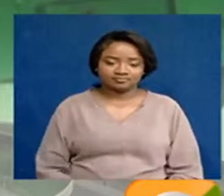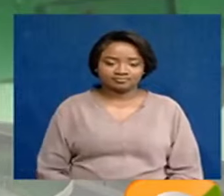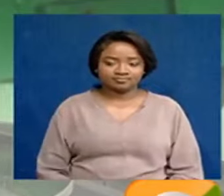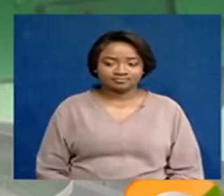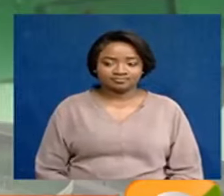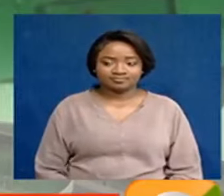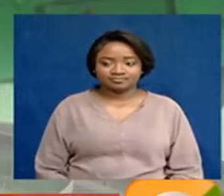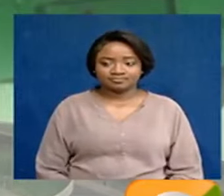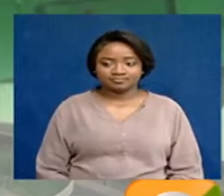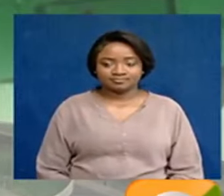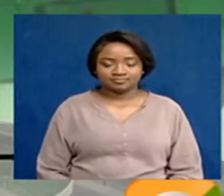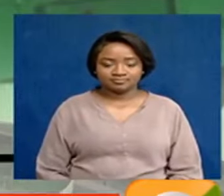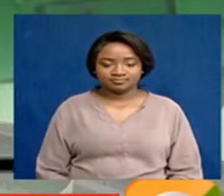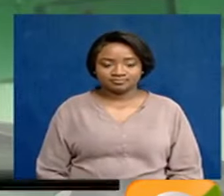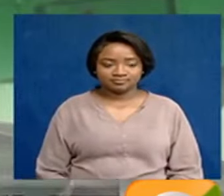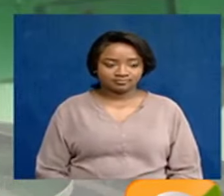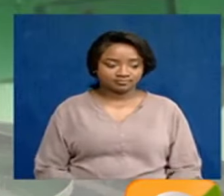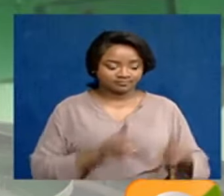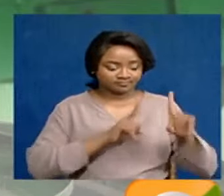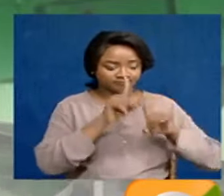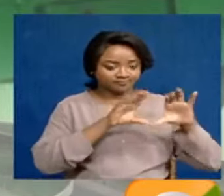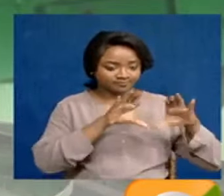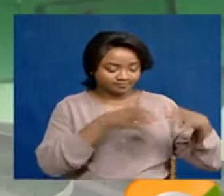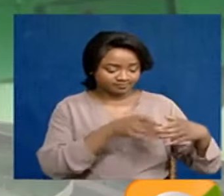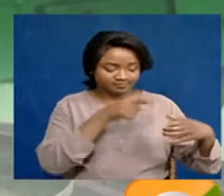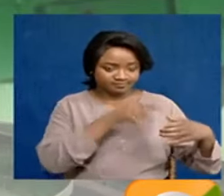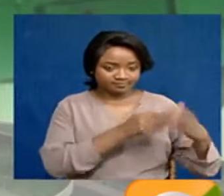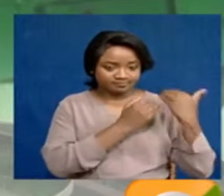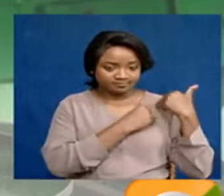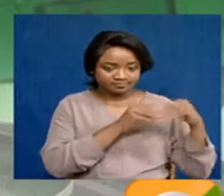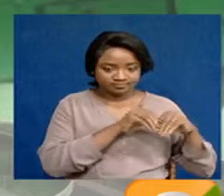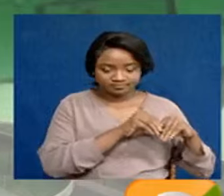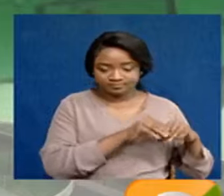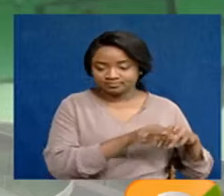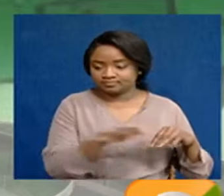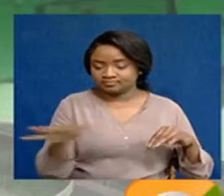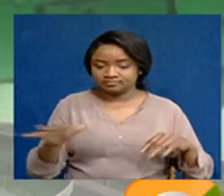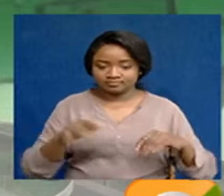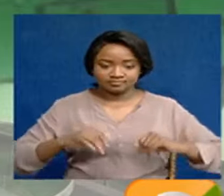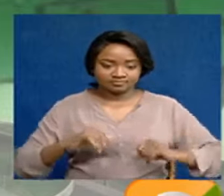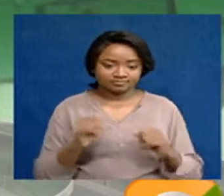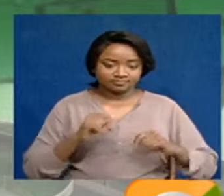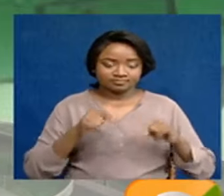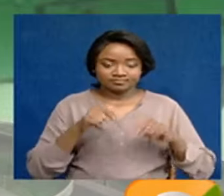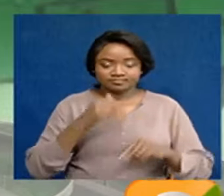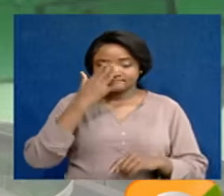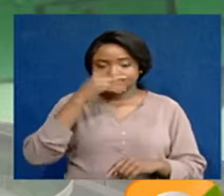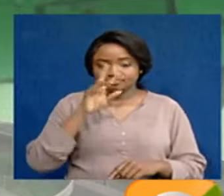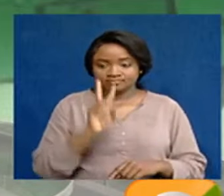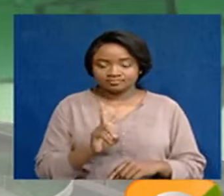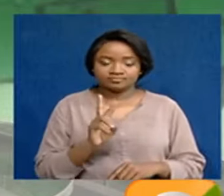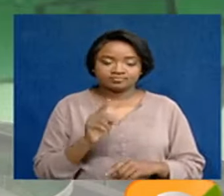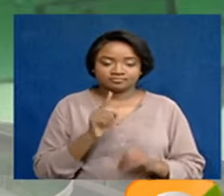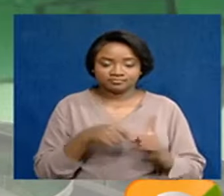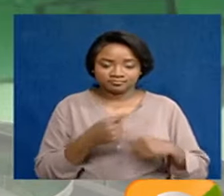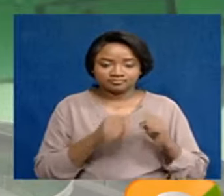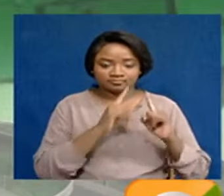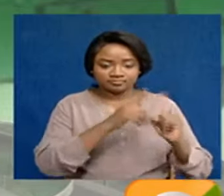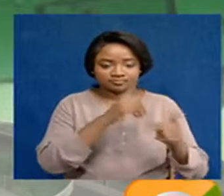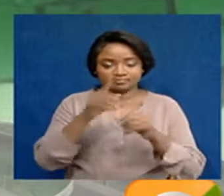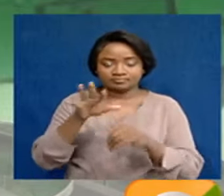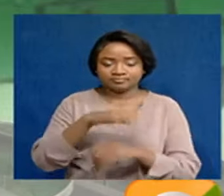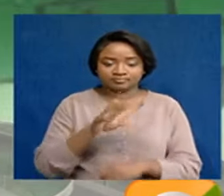Na kwingineko ni kwamba Sambaza Furaha na Safaricom kwa siku ya pili wiki hii imeendelea na msafara wake katika eneo la Magharibi.